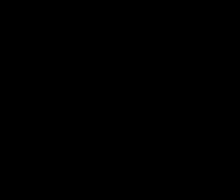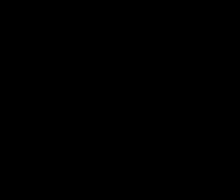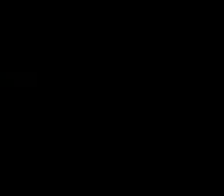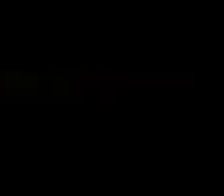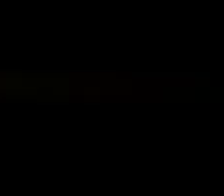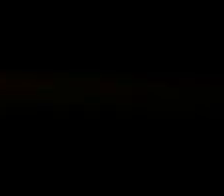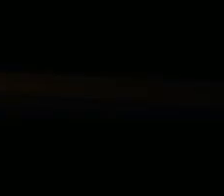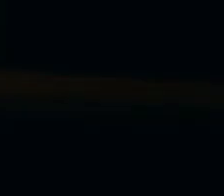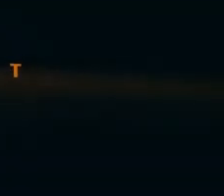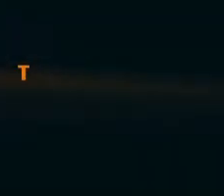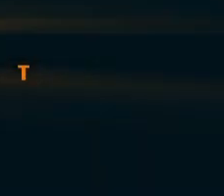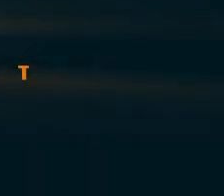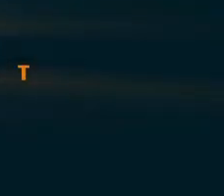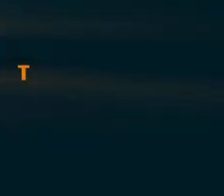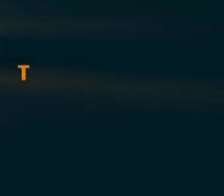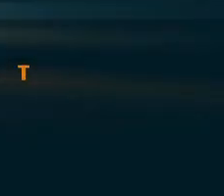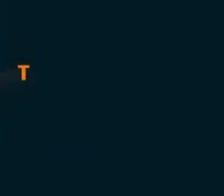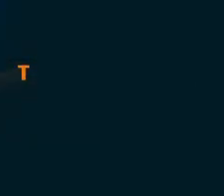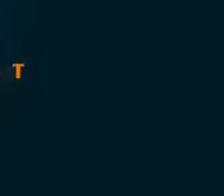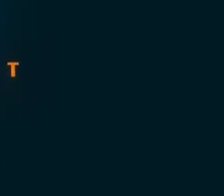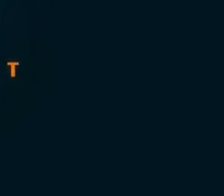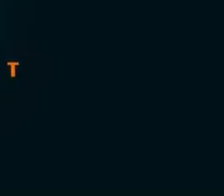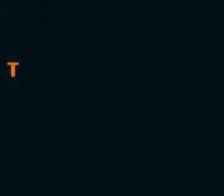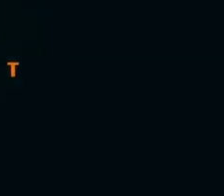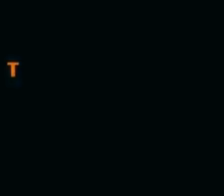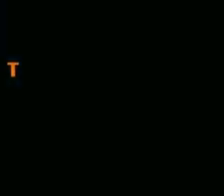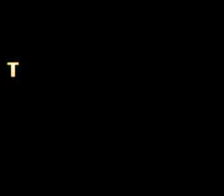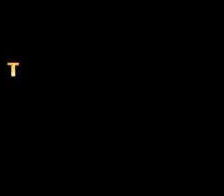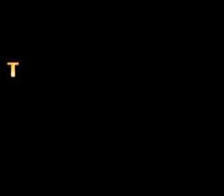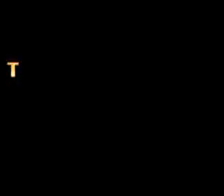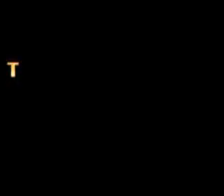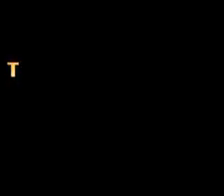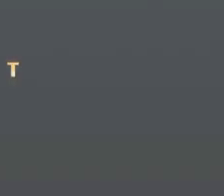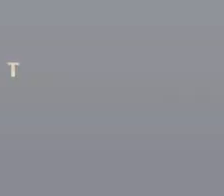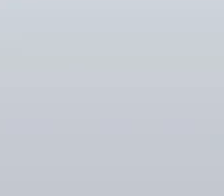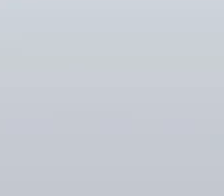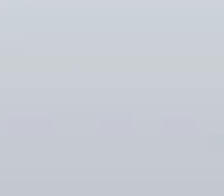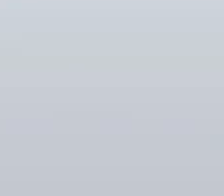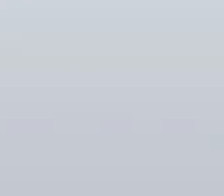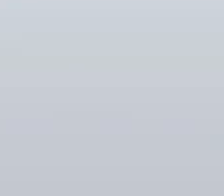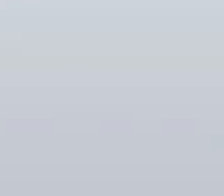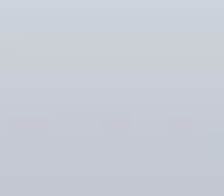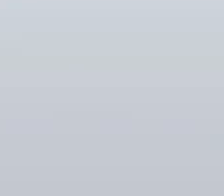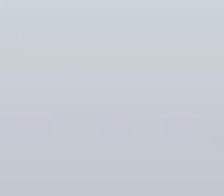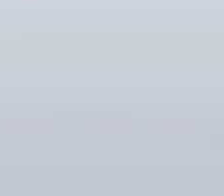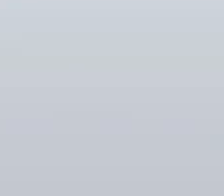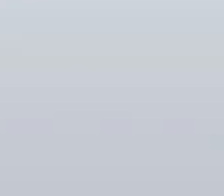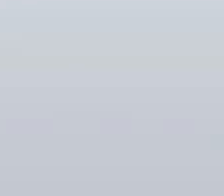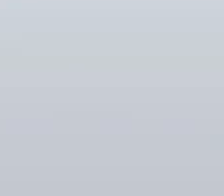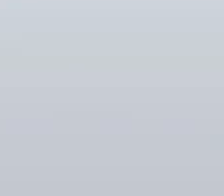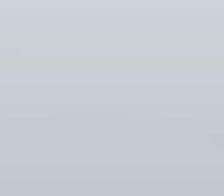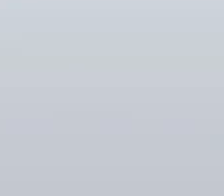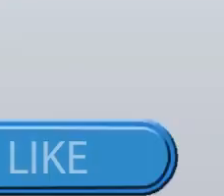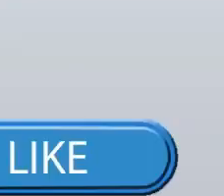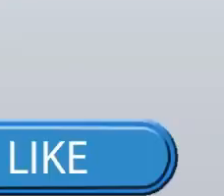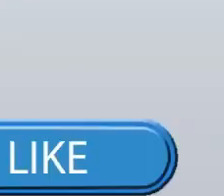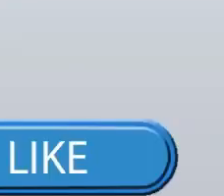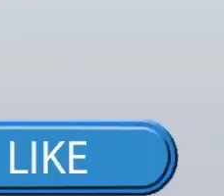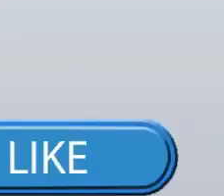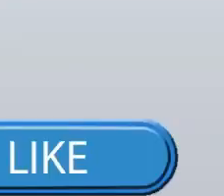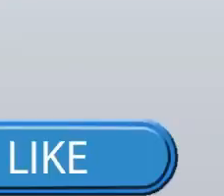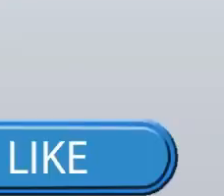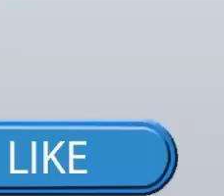Make your day right. Gilly Bonny Online TV. Kupata habari mpya na kwa haraka kila